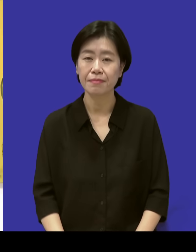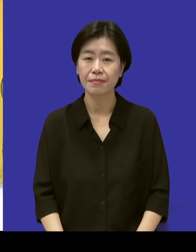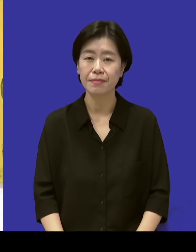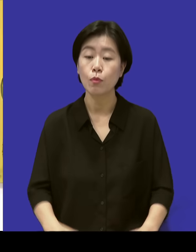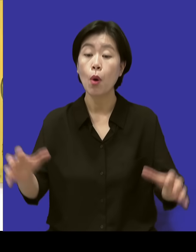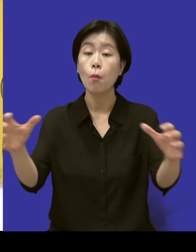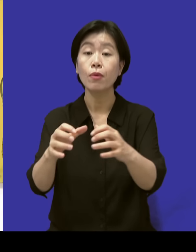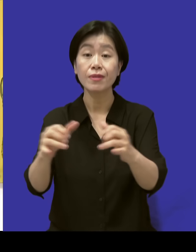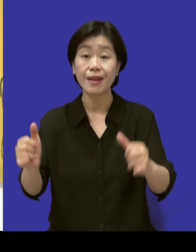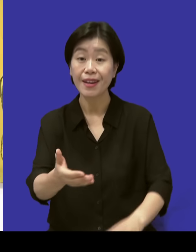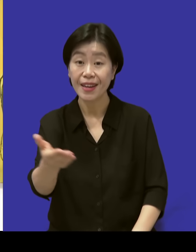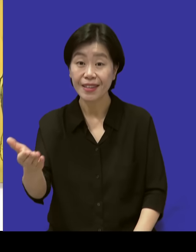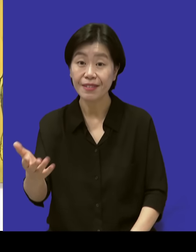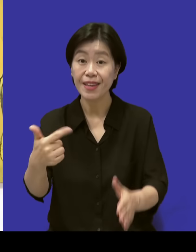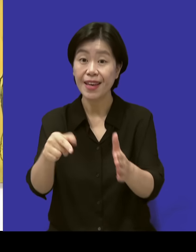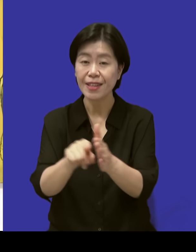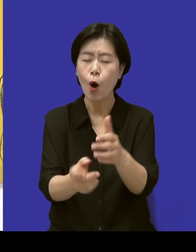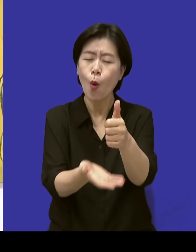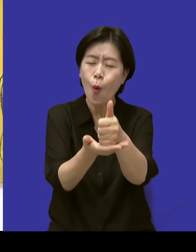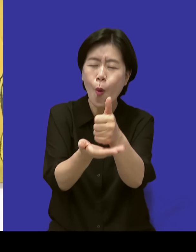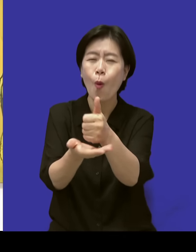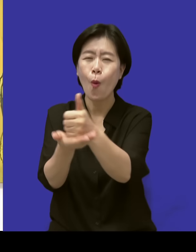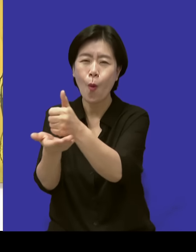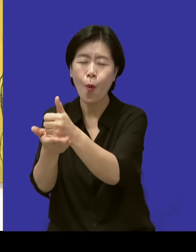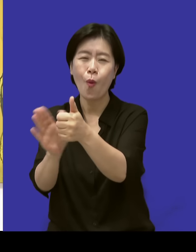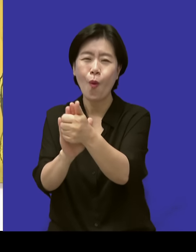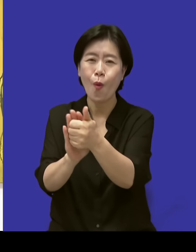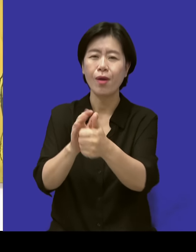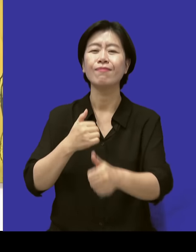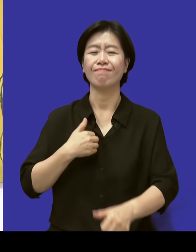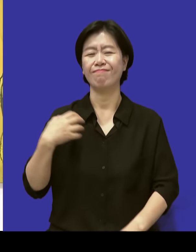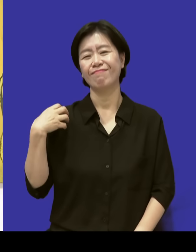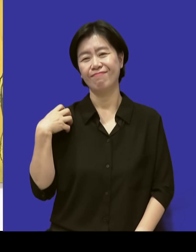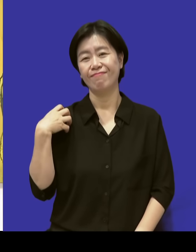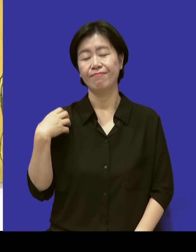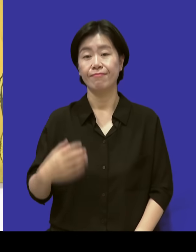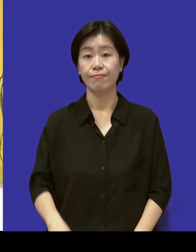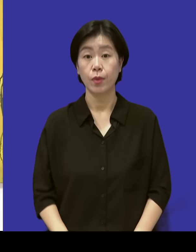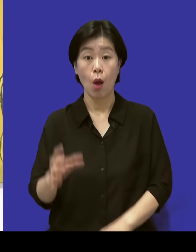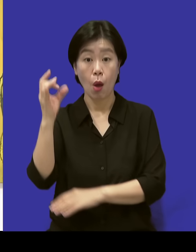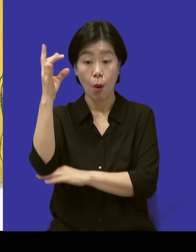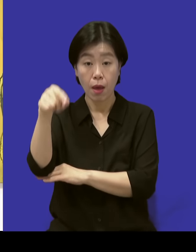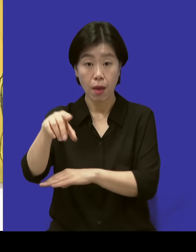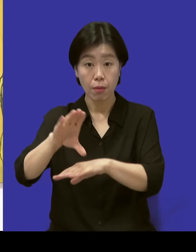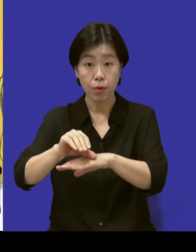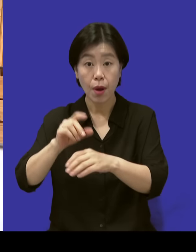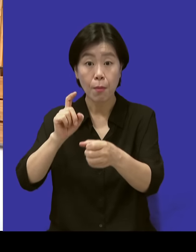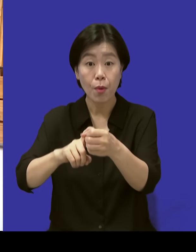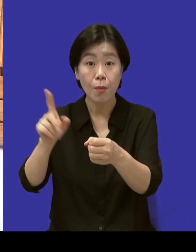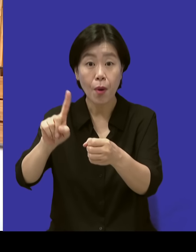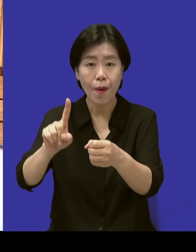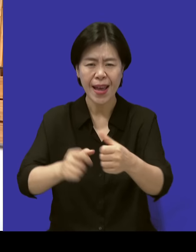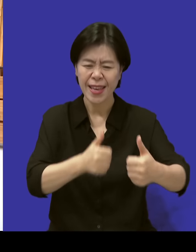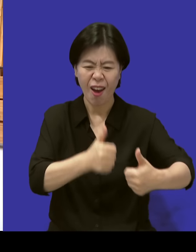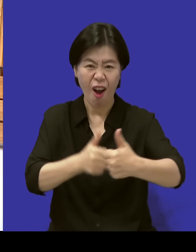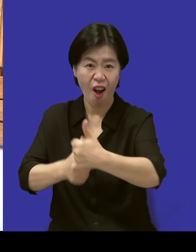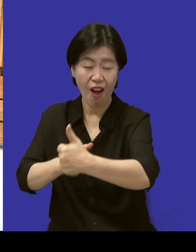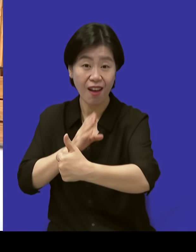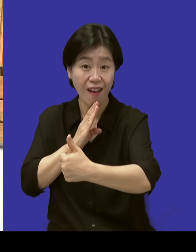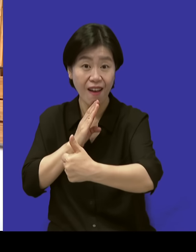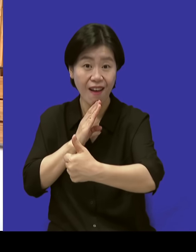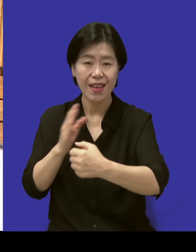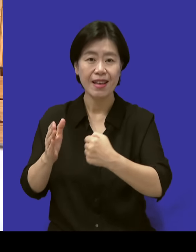참가자들에게 예. 좀 응원도 많이 해주고 예. 원래 그 경쟁 프로그램에서는 예. 자기가 좀 보이고 싶어